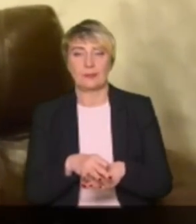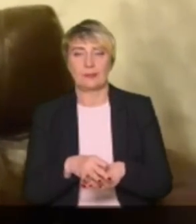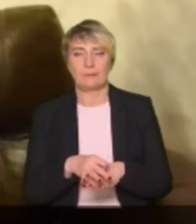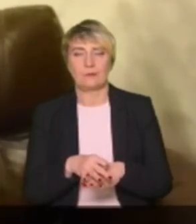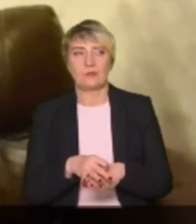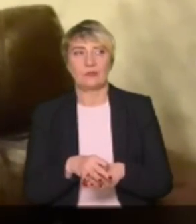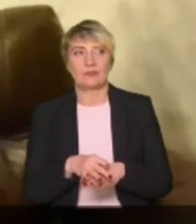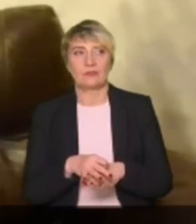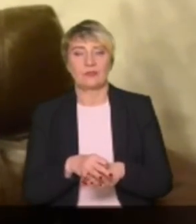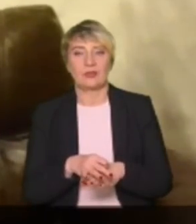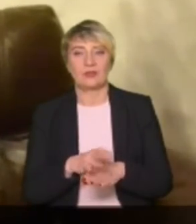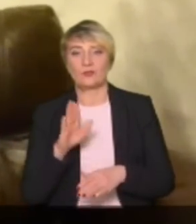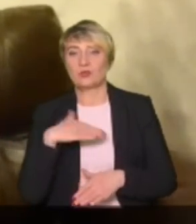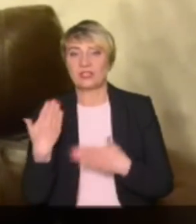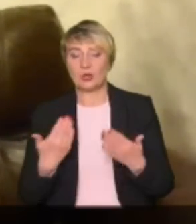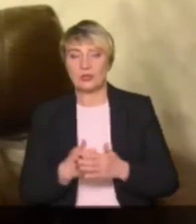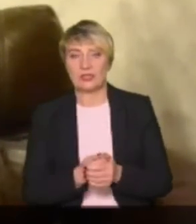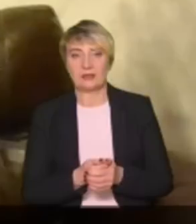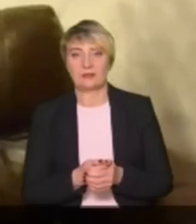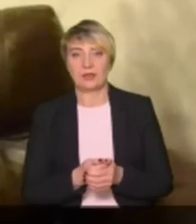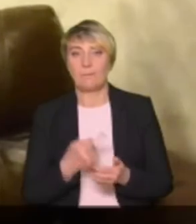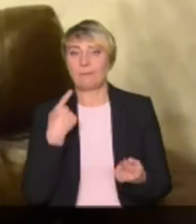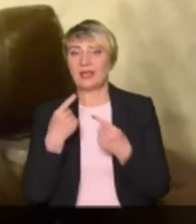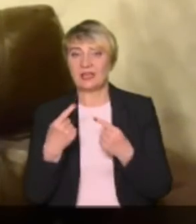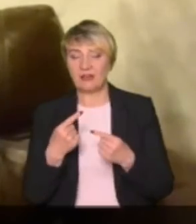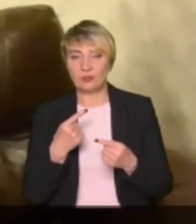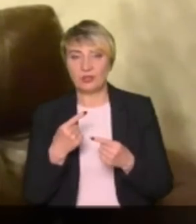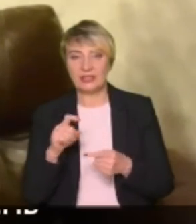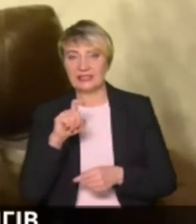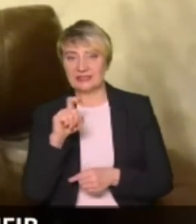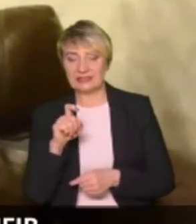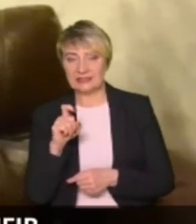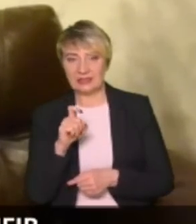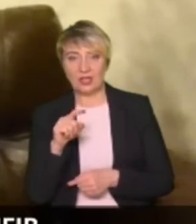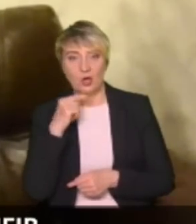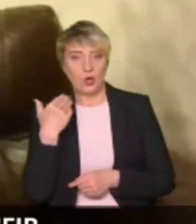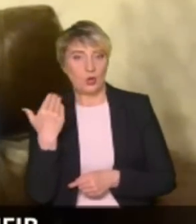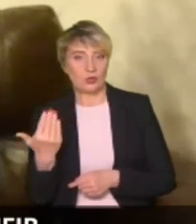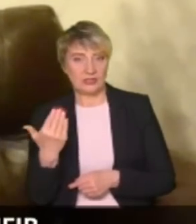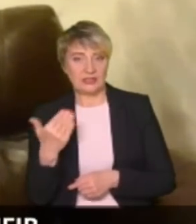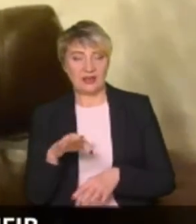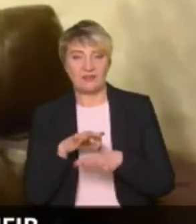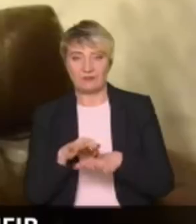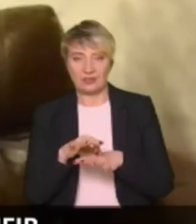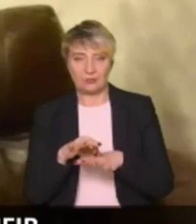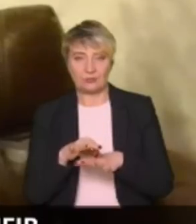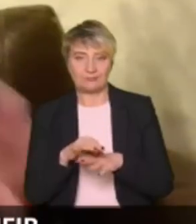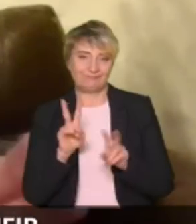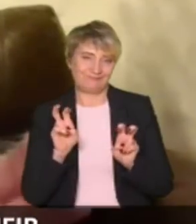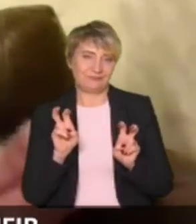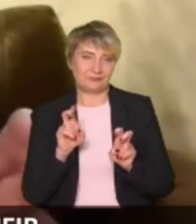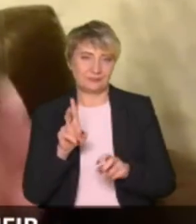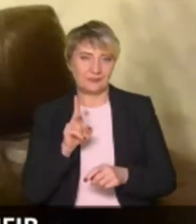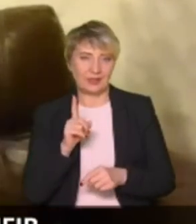скажем так, двусторонние переговоры с Россией, ведут себя вполне так разумно, а когда они